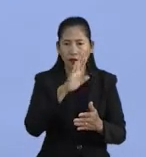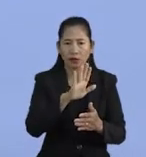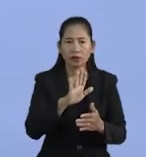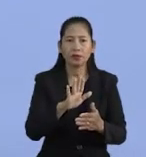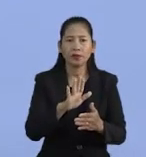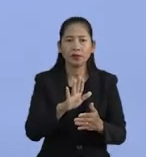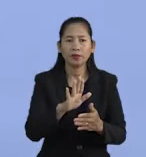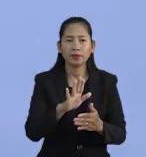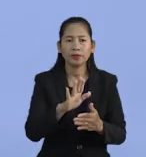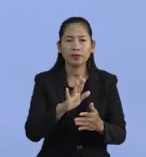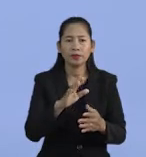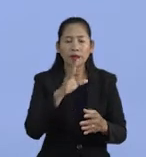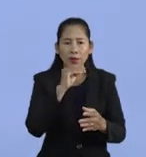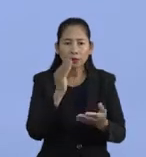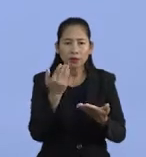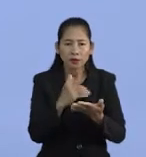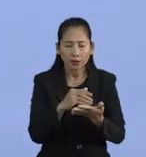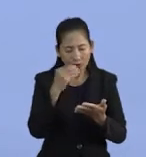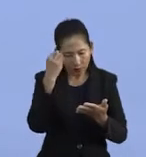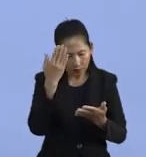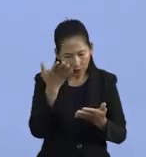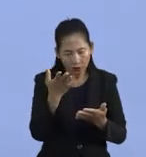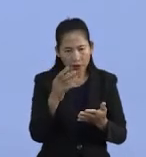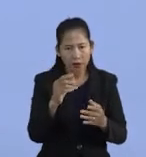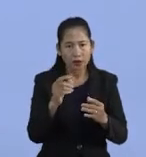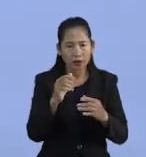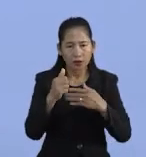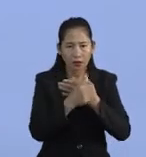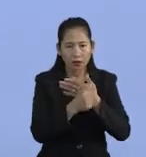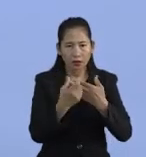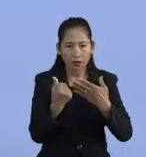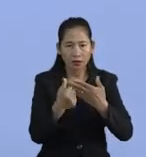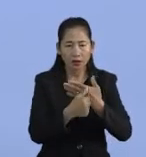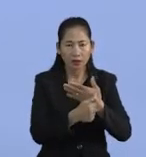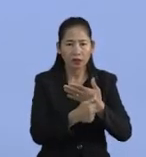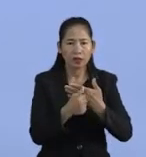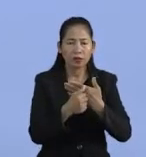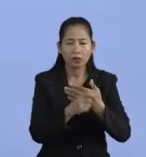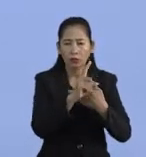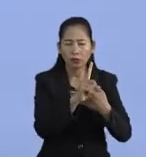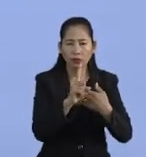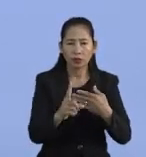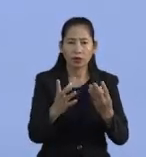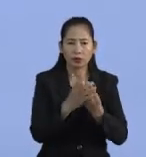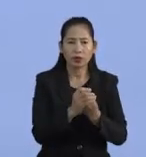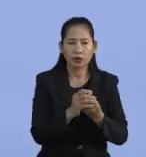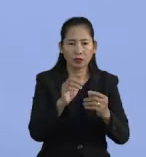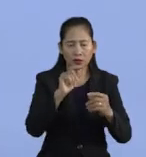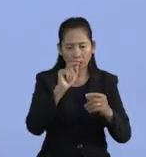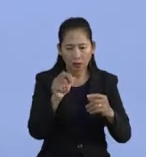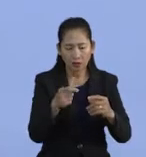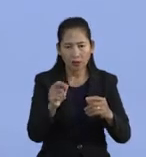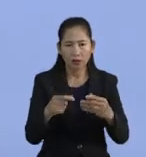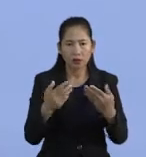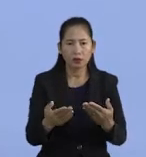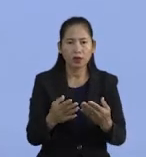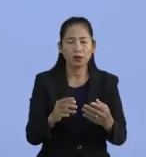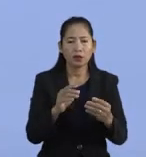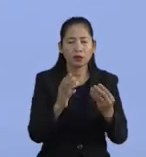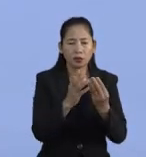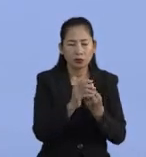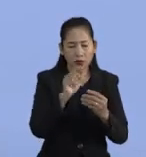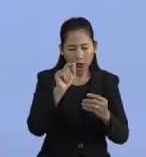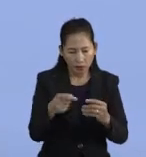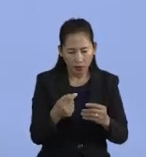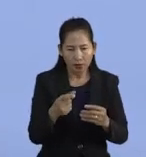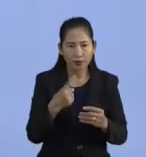côn về làm với làm bay rồi làm lại lại mùi mùi này chấm luôn tam tôn ấy nè chấm luôn tuổi phía tam